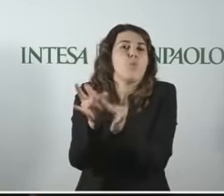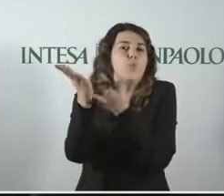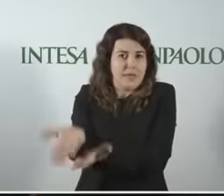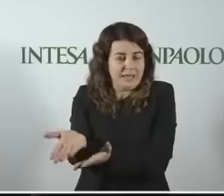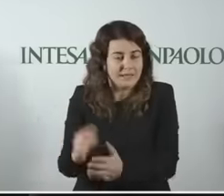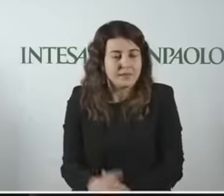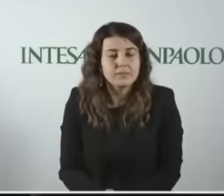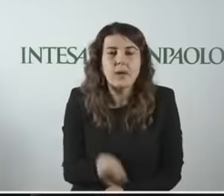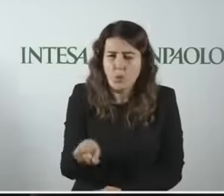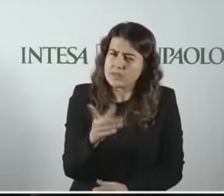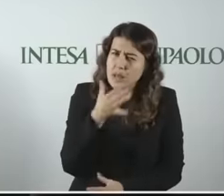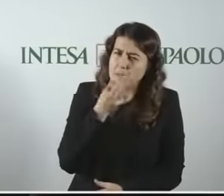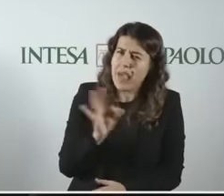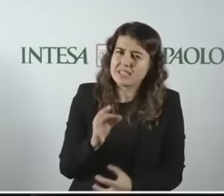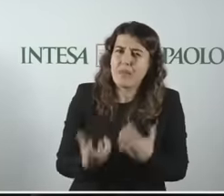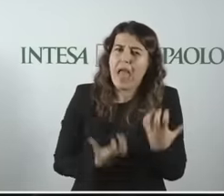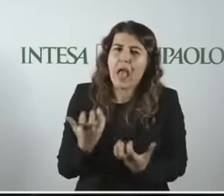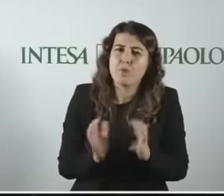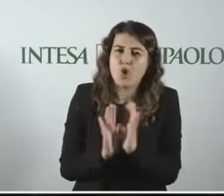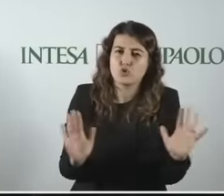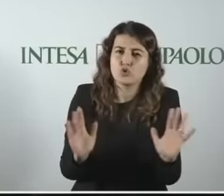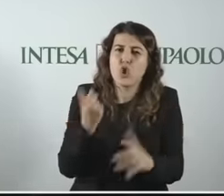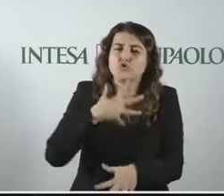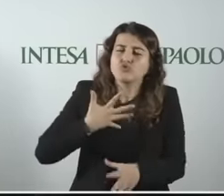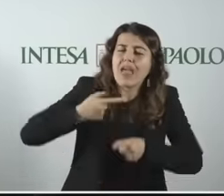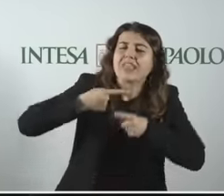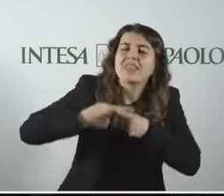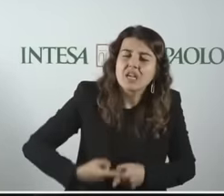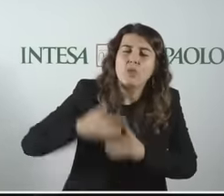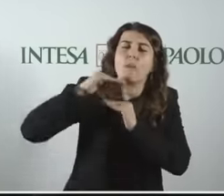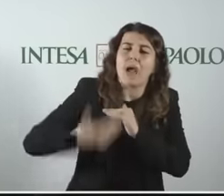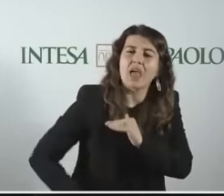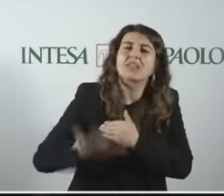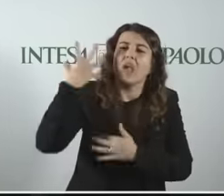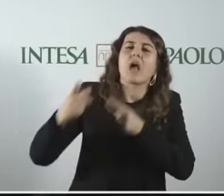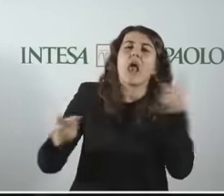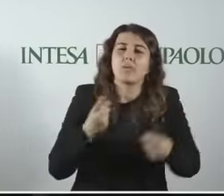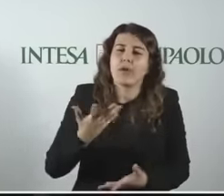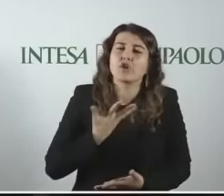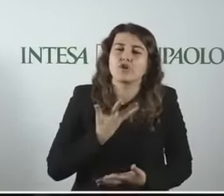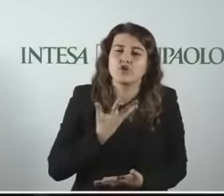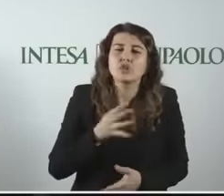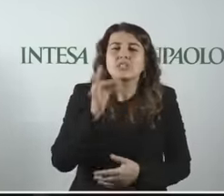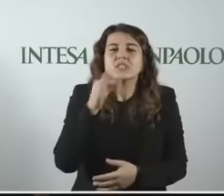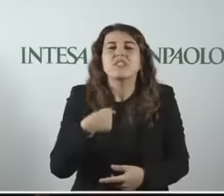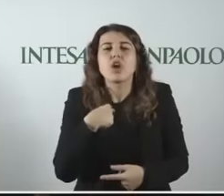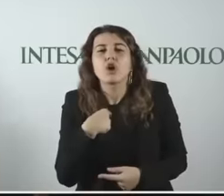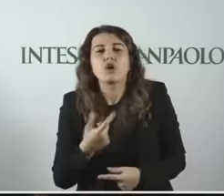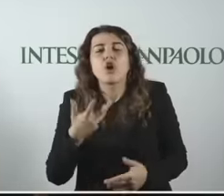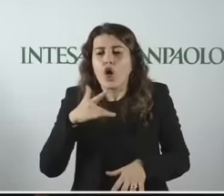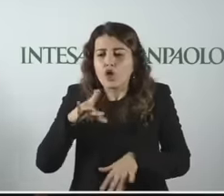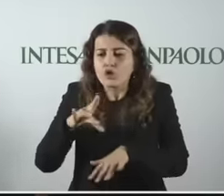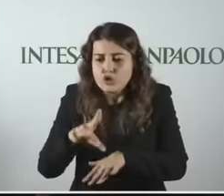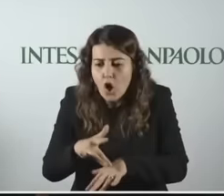straordinariamente emozionante eh vuol dire noi abbiamo testimonianze medievali su questo Cioè l'idea sto pestando la stessa